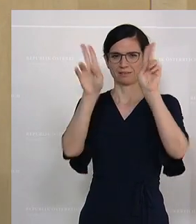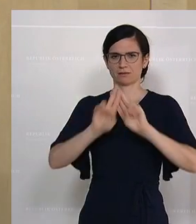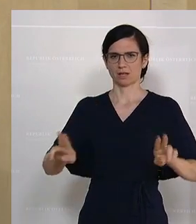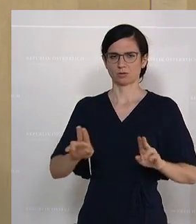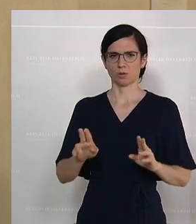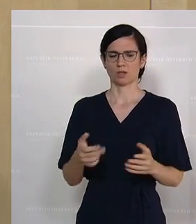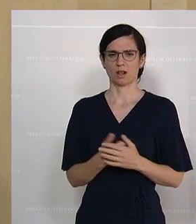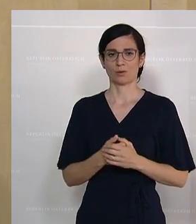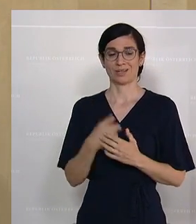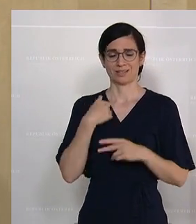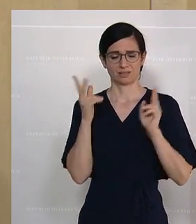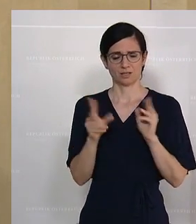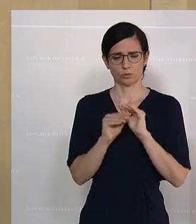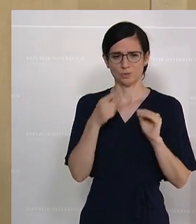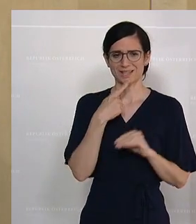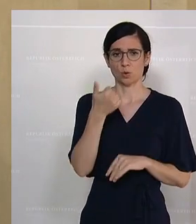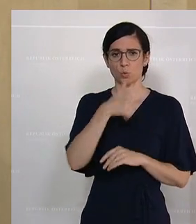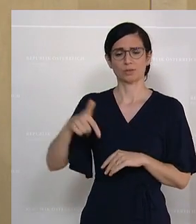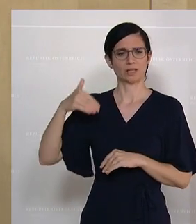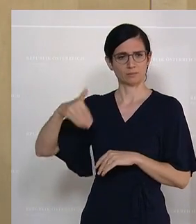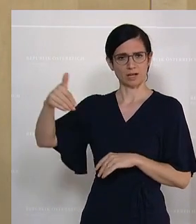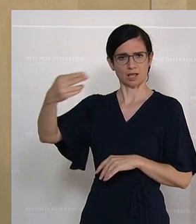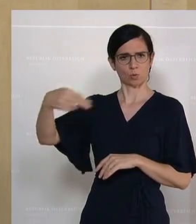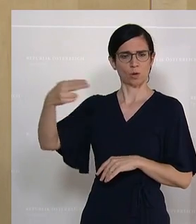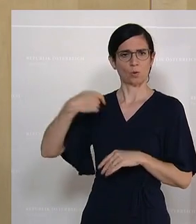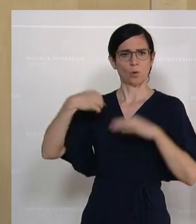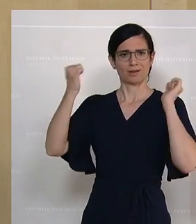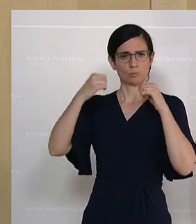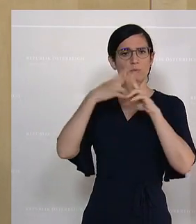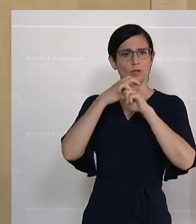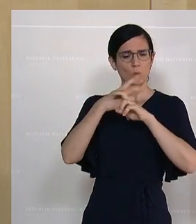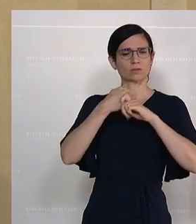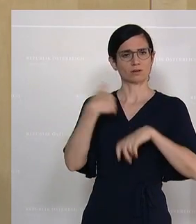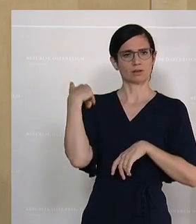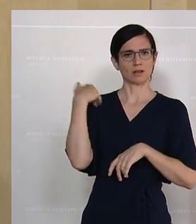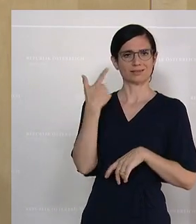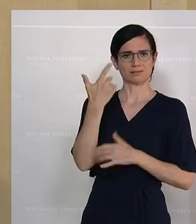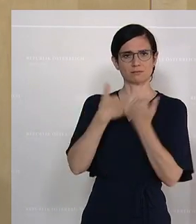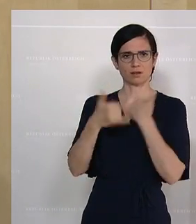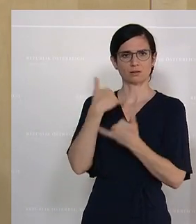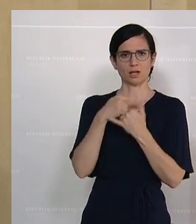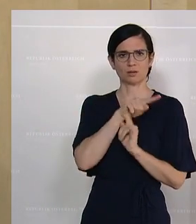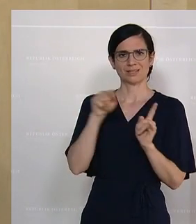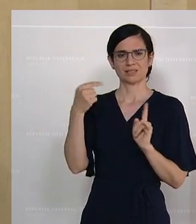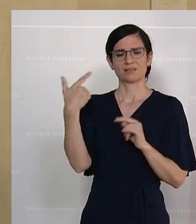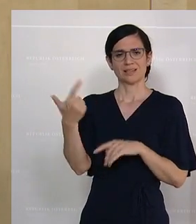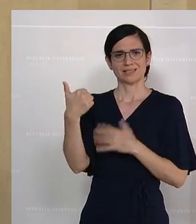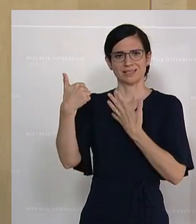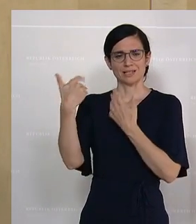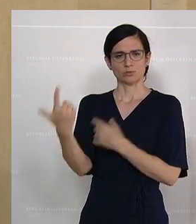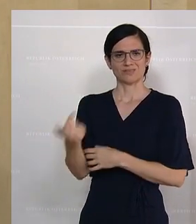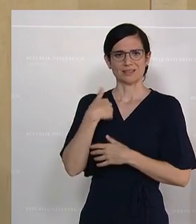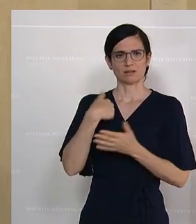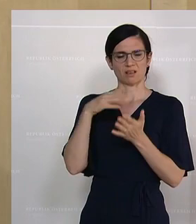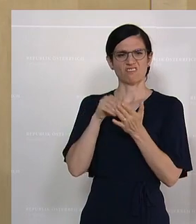und ich kann ihnen sagen die 100 milliarden euro die die republik österreich in den letzten zwei jahren und bis 20 26 die hand